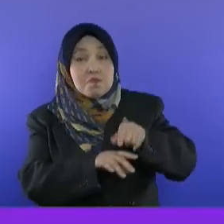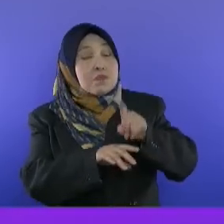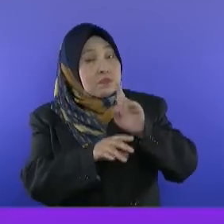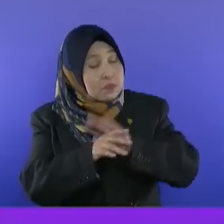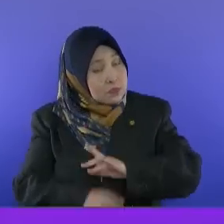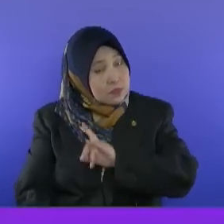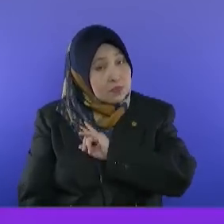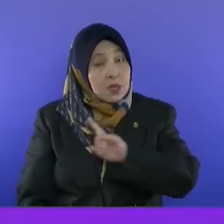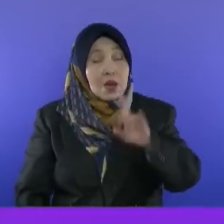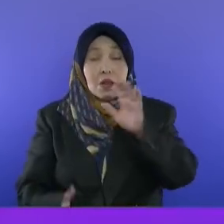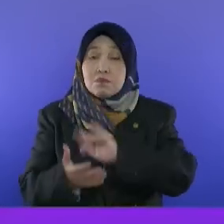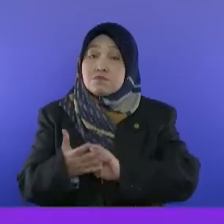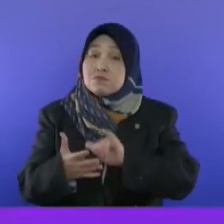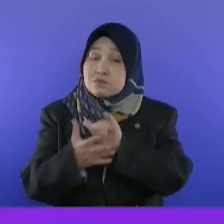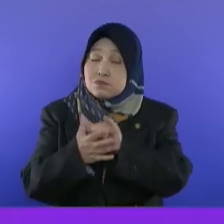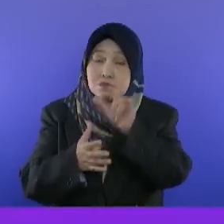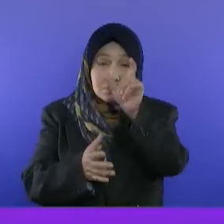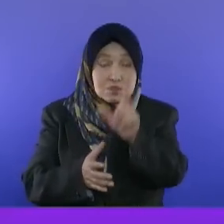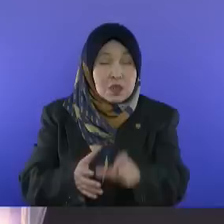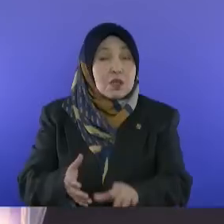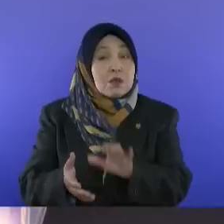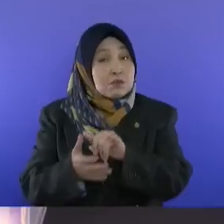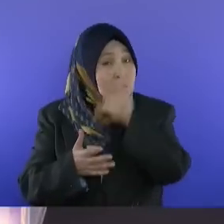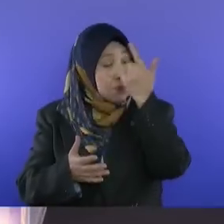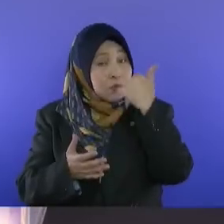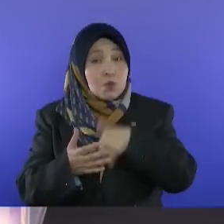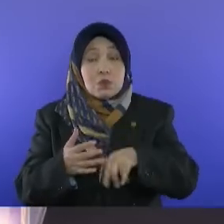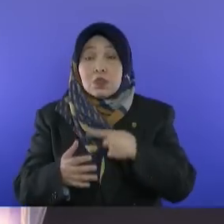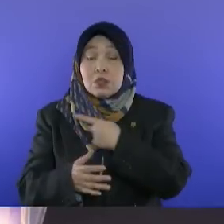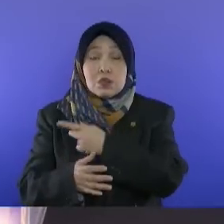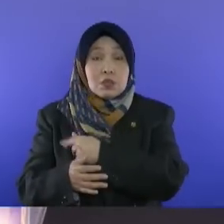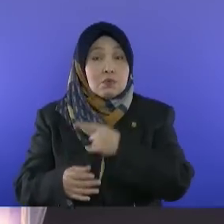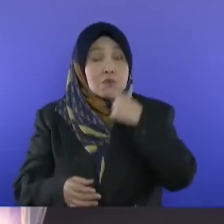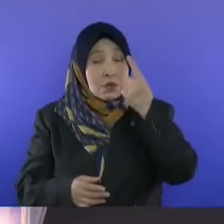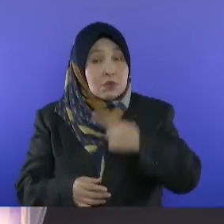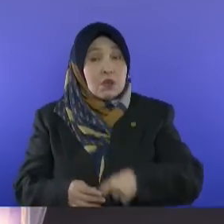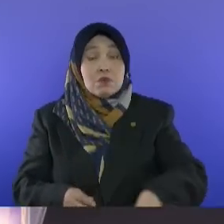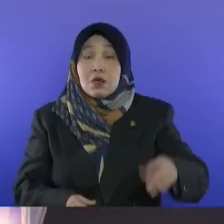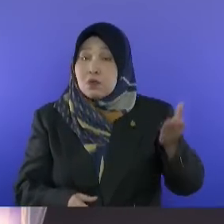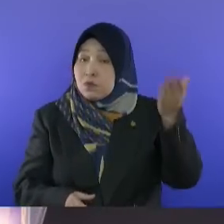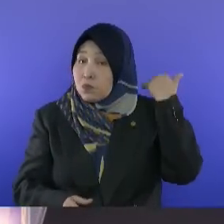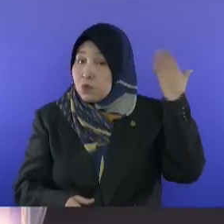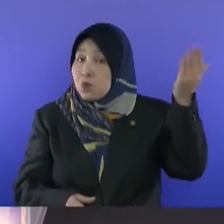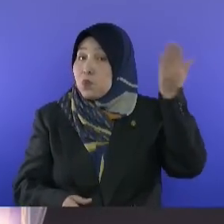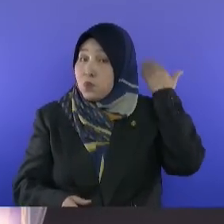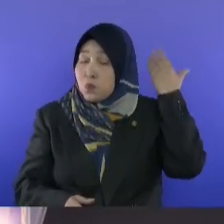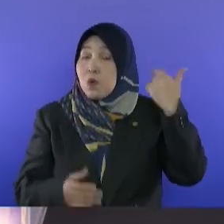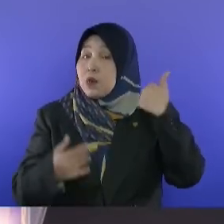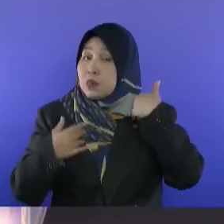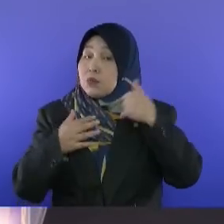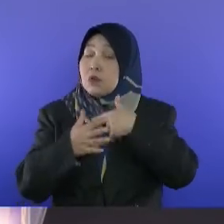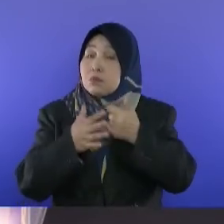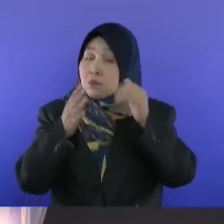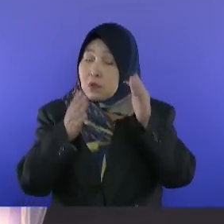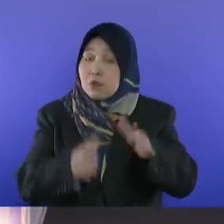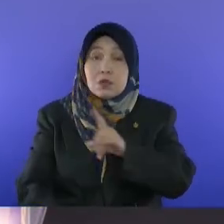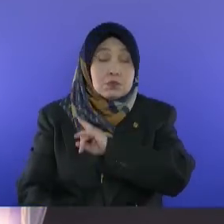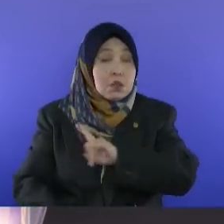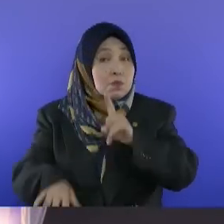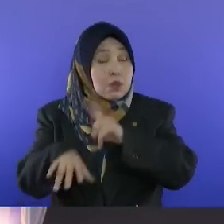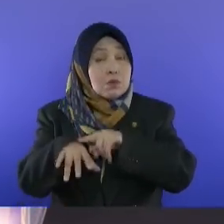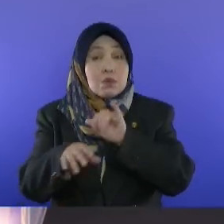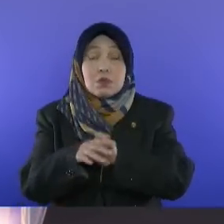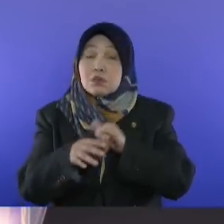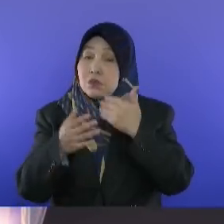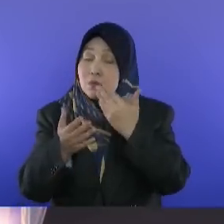keislaman ketahui dan seseorang sifatnya seketika Sebenarnya ada di kalangan orang Islam yang pada waktu itu